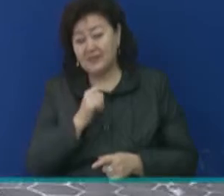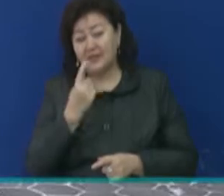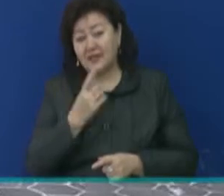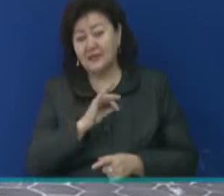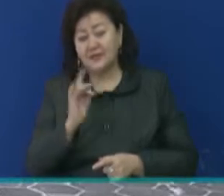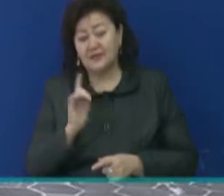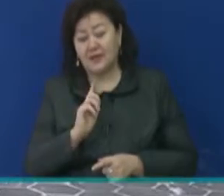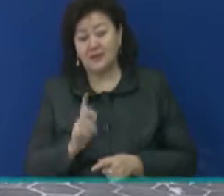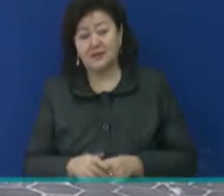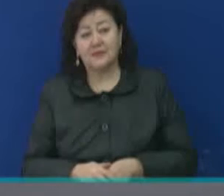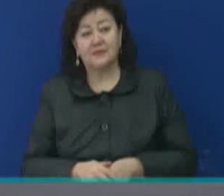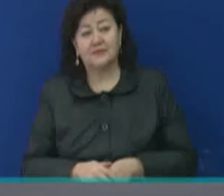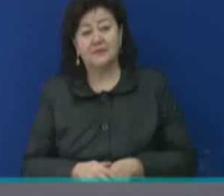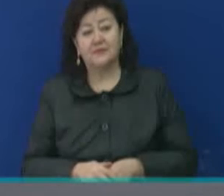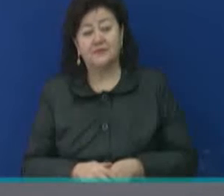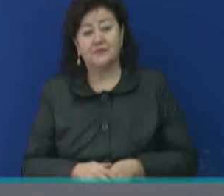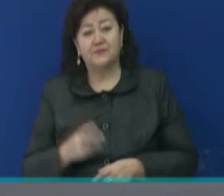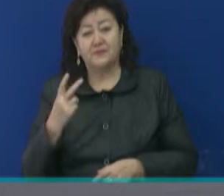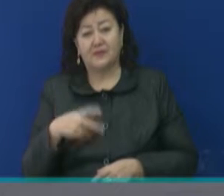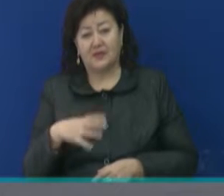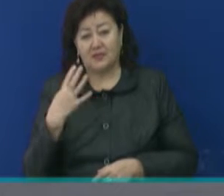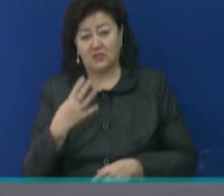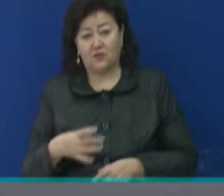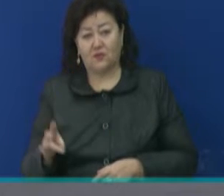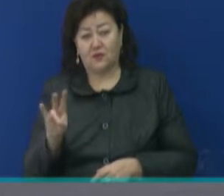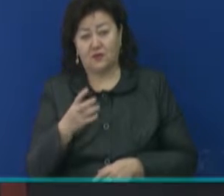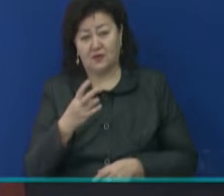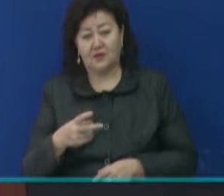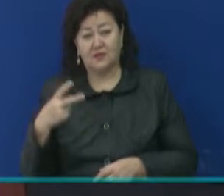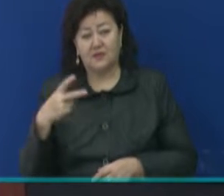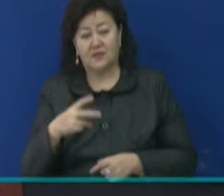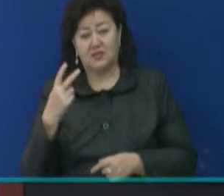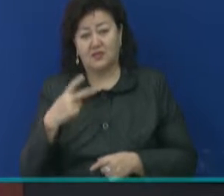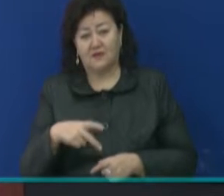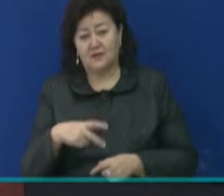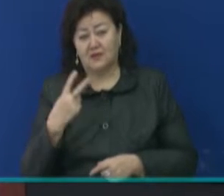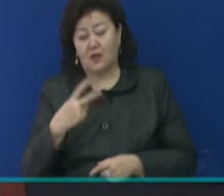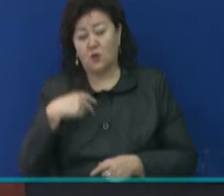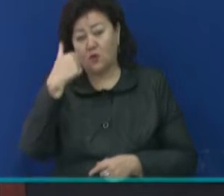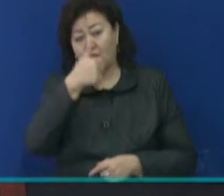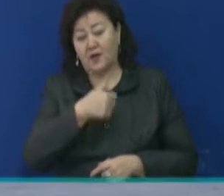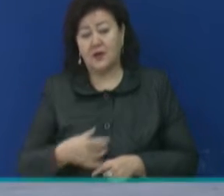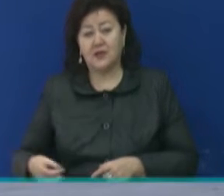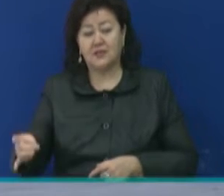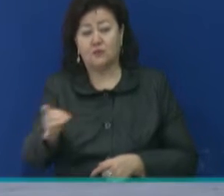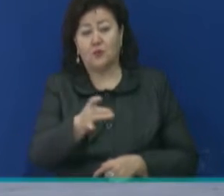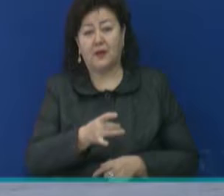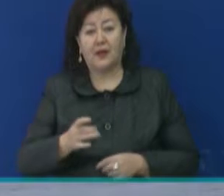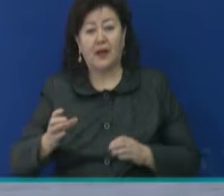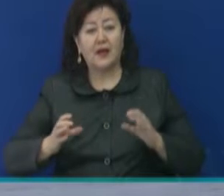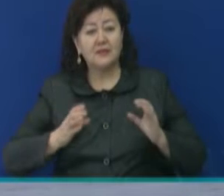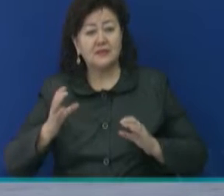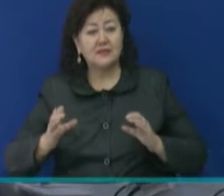зумов телеканал семей 24 ноября 2022 года в рамках республиканского командно-штабного учения